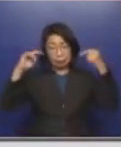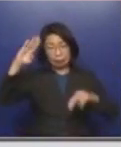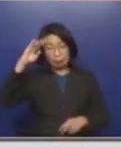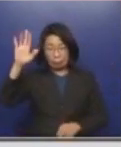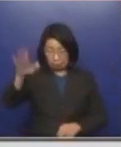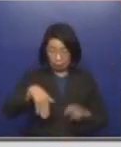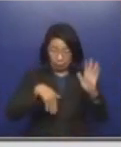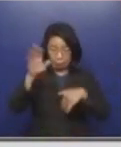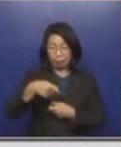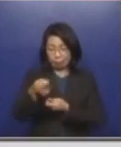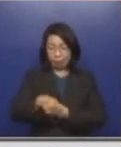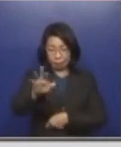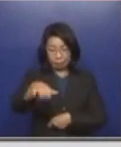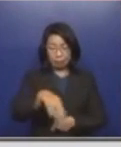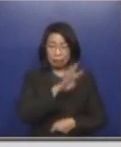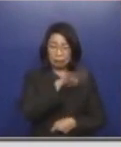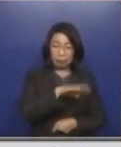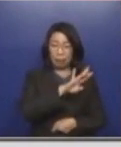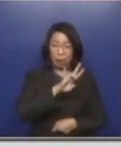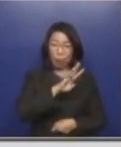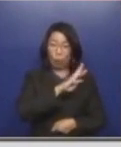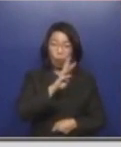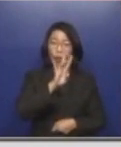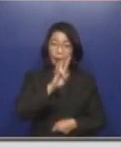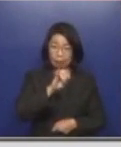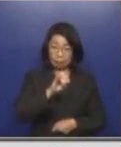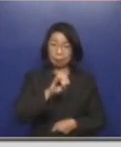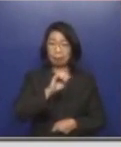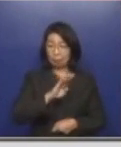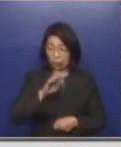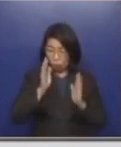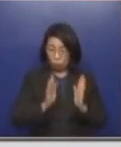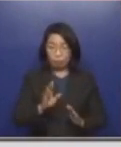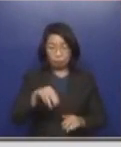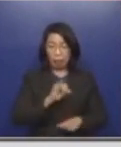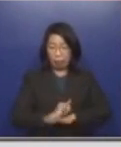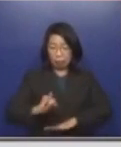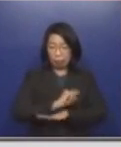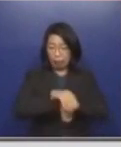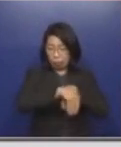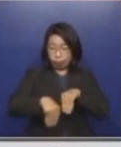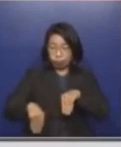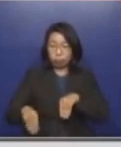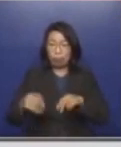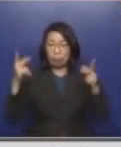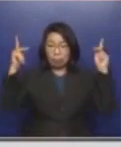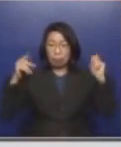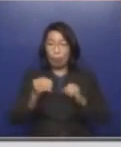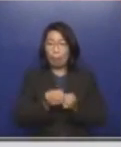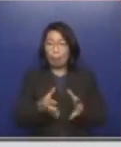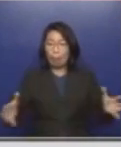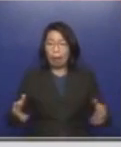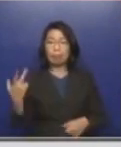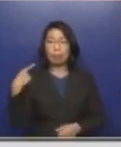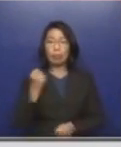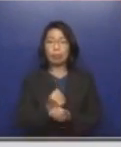ม 6,490 ไร่และปลูกป่าอีก 25,700 กว่าไร่เอาไปทำไมครับ